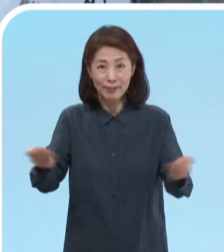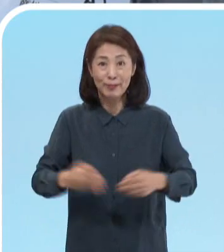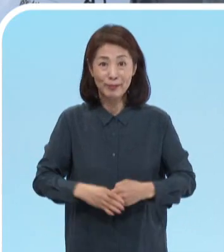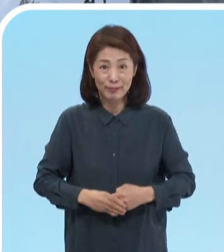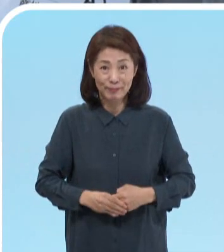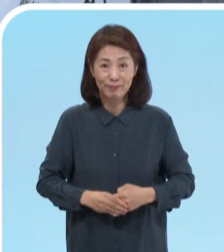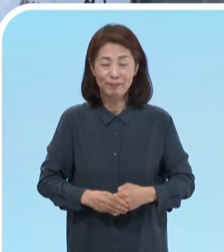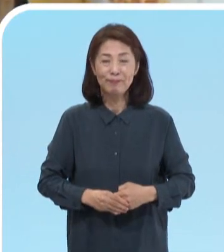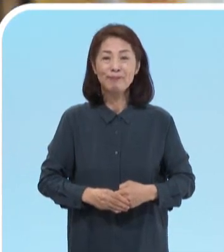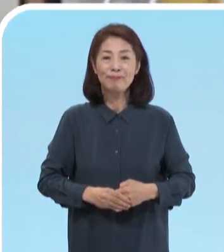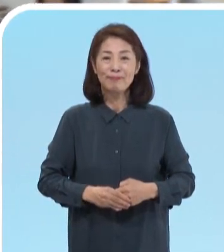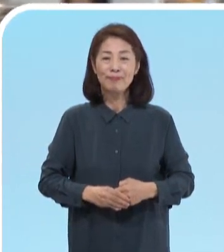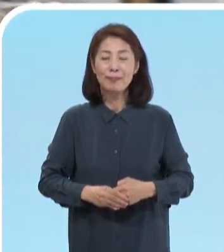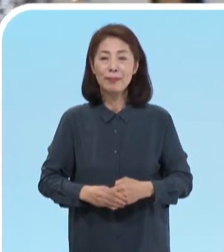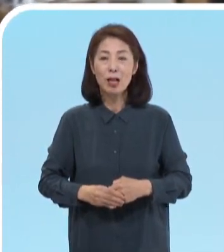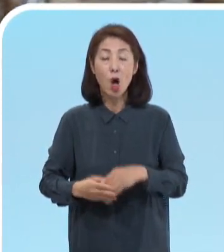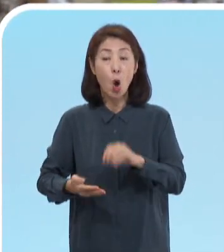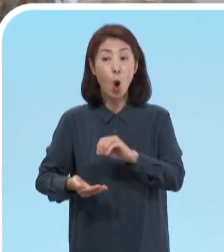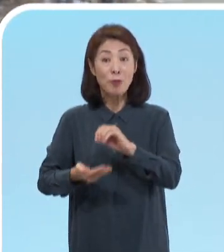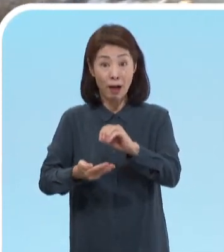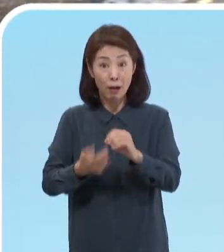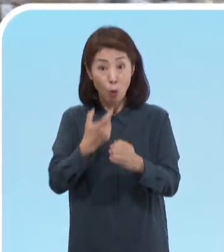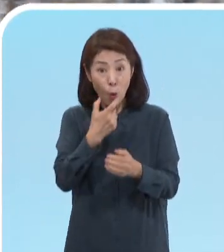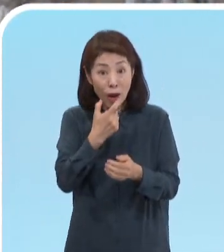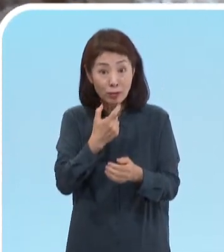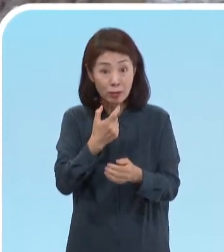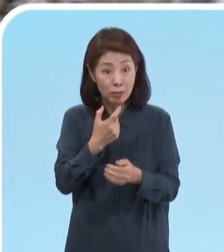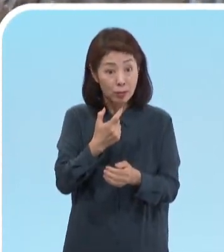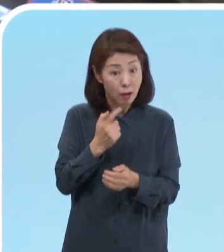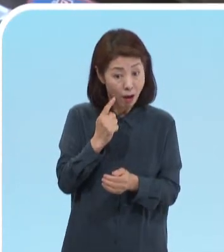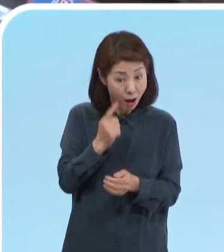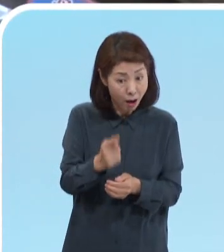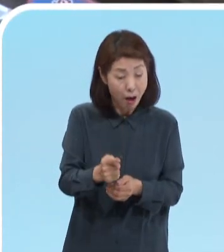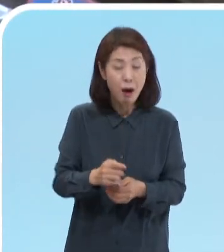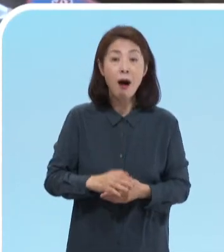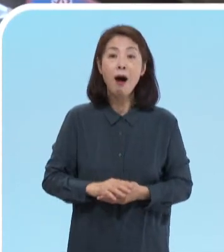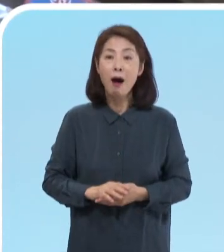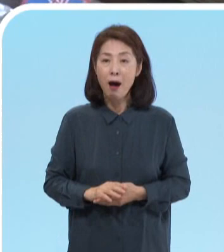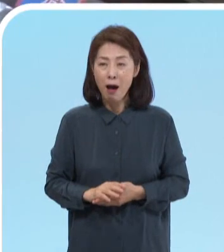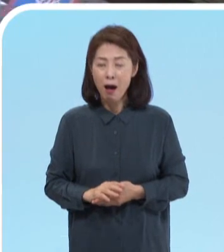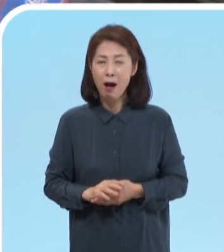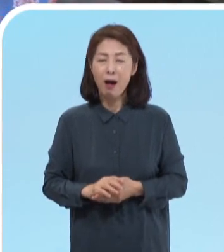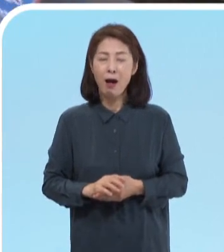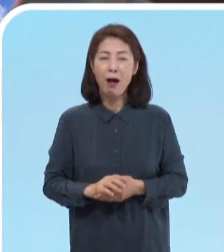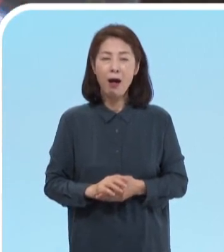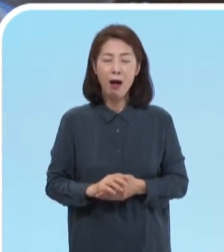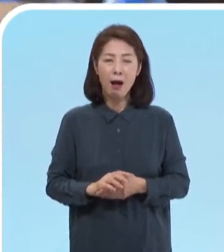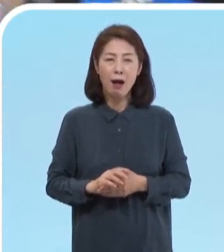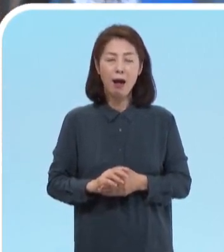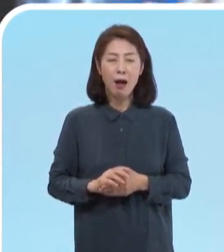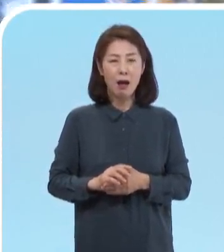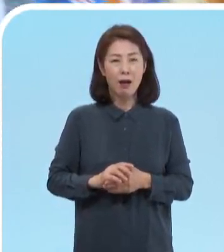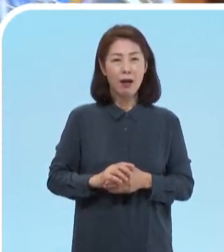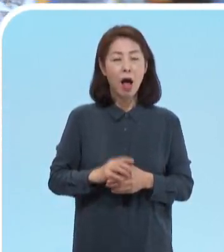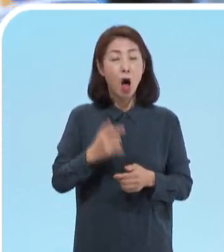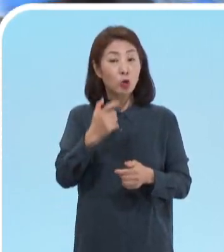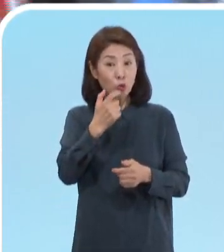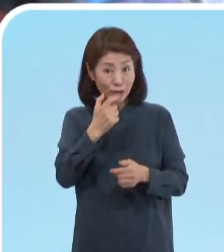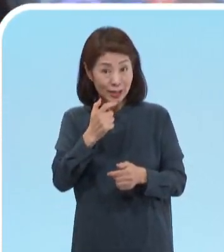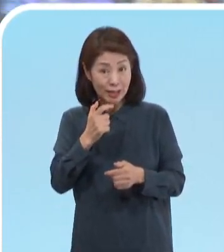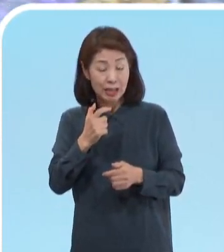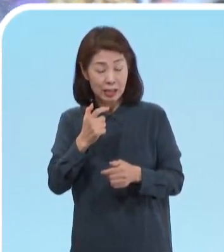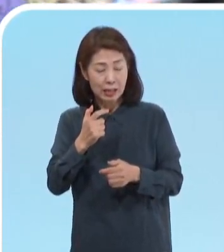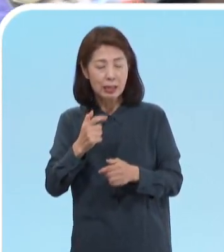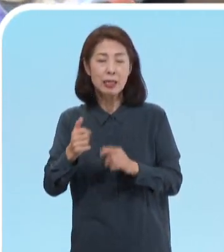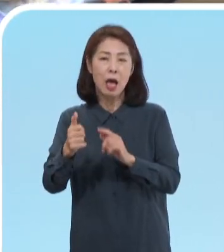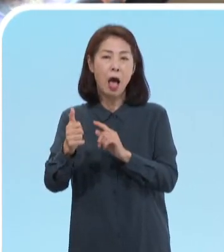。 ご当地のお土産とかも並んでますね。 戦国武将のクッキーがあったり、